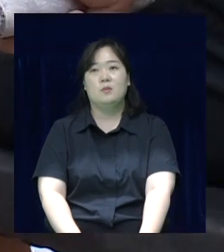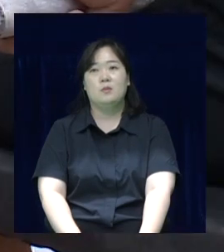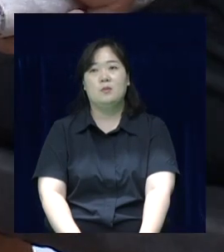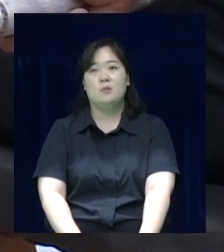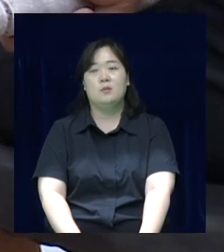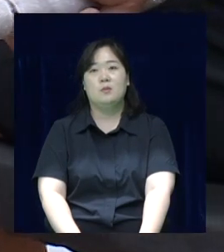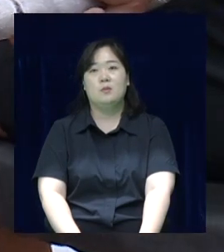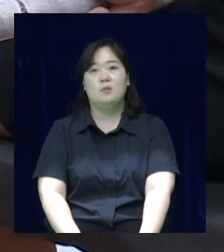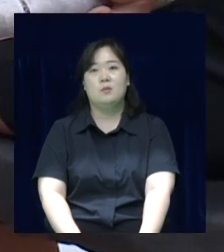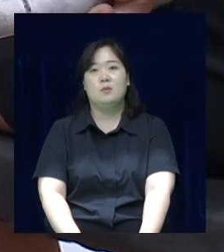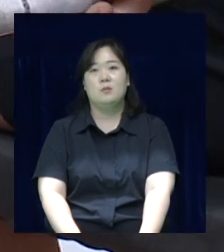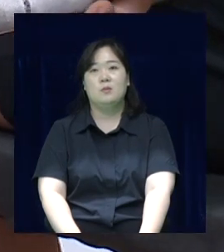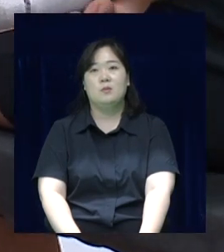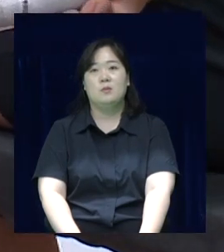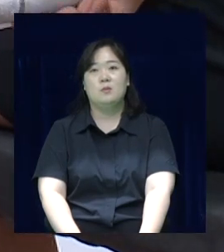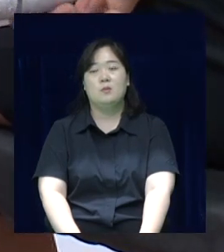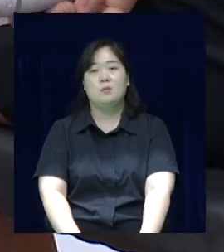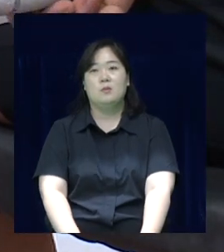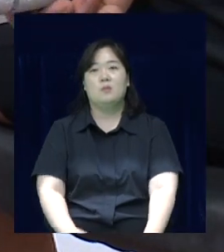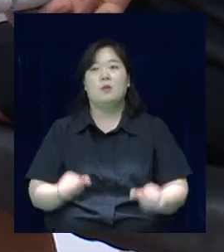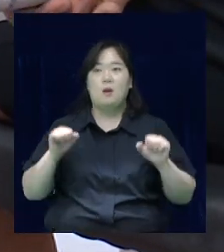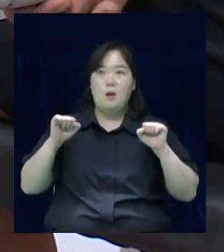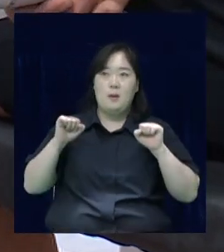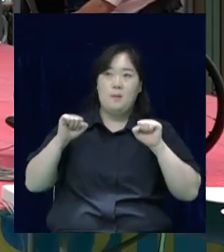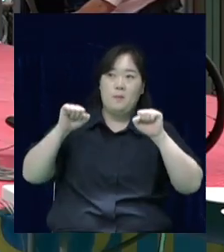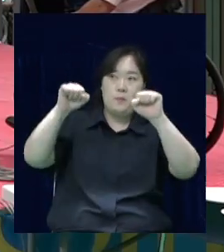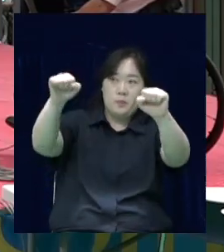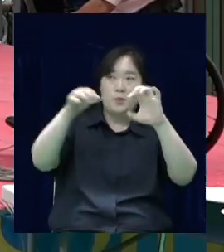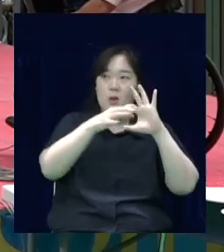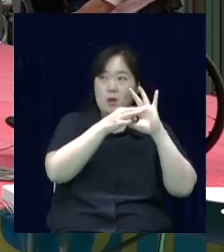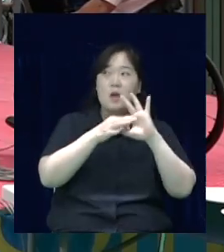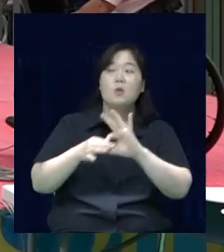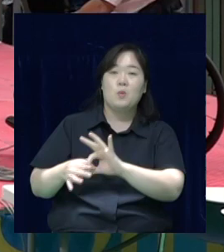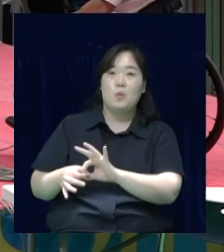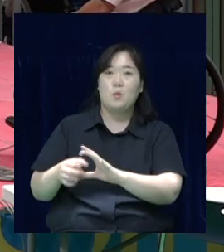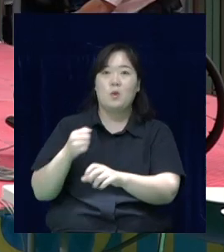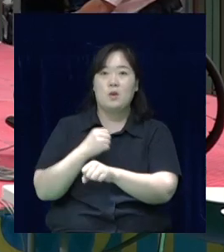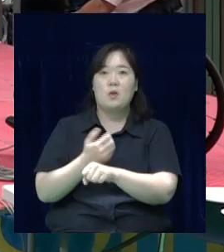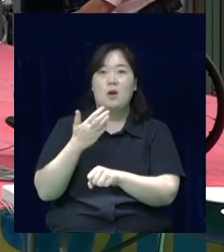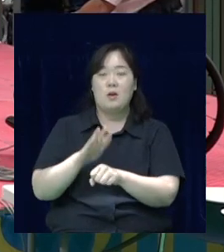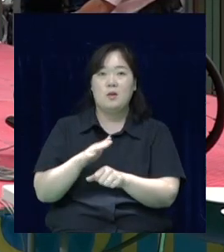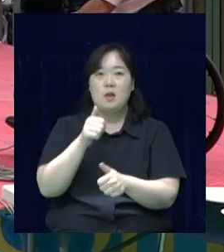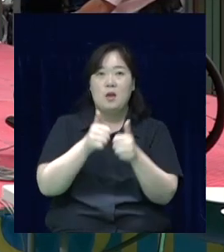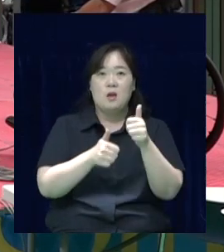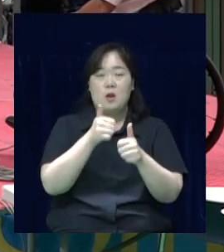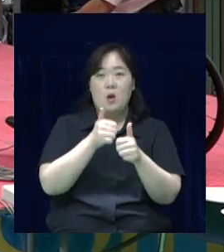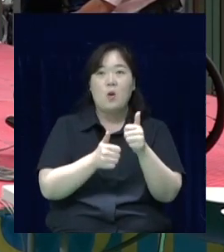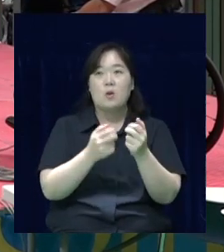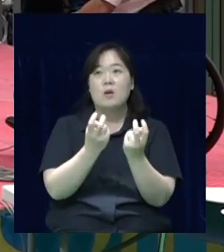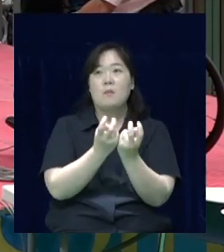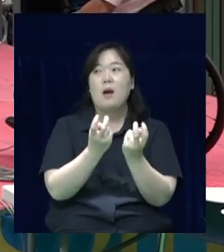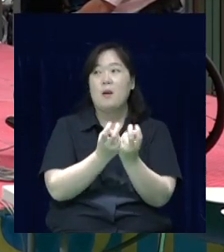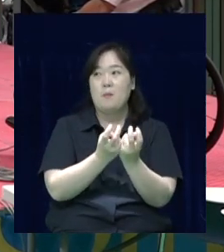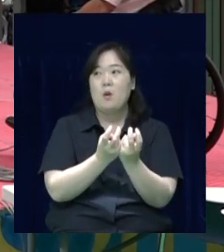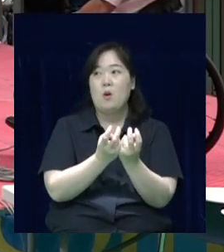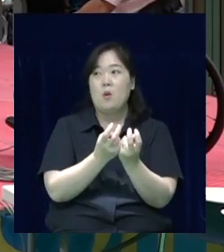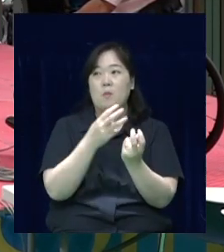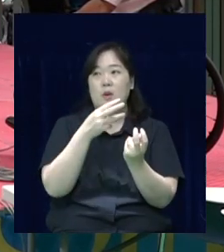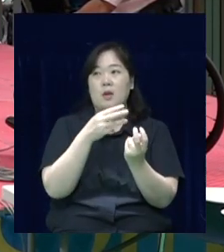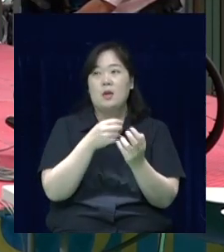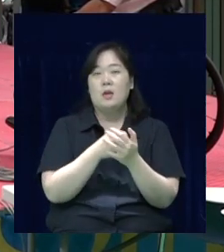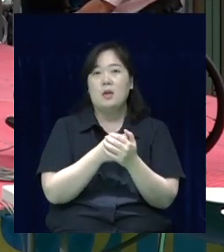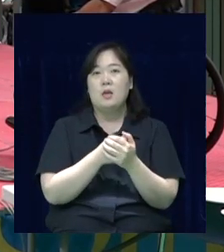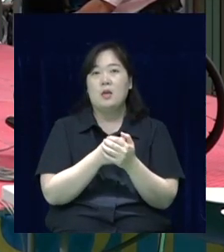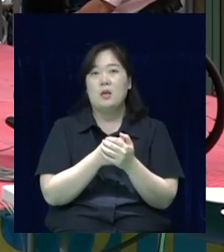자, 웨이트리프팅은 일단은 계속해서 연이어서 좀 이어가는 건가요? 예, 지금? 그래서 경기 방식이 파워리프팅을 네. 우리가 라운드 방식이라 하고요.